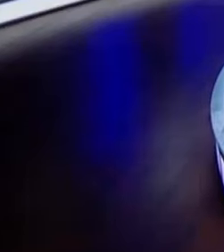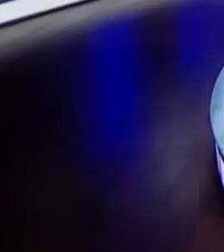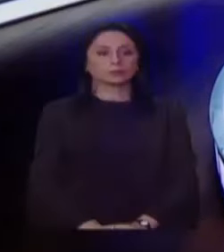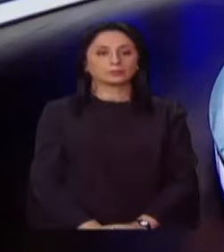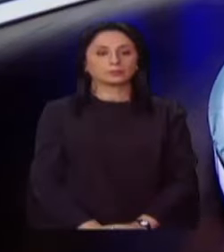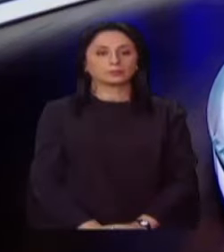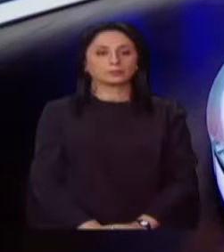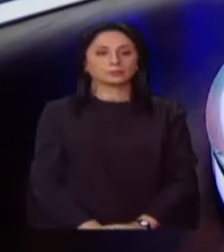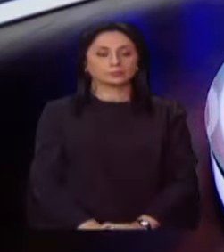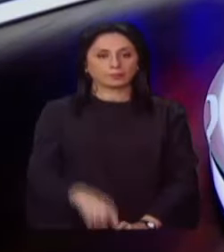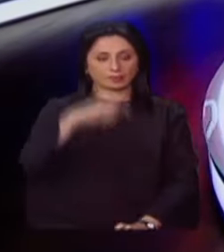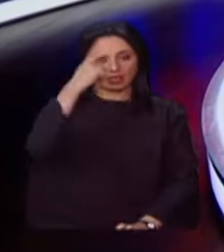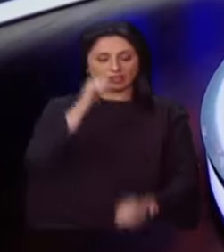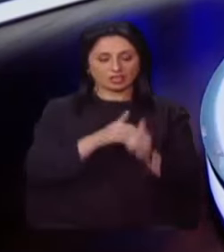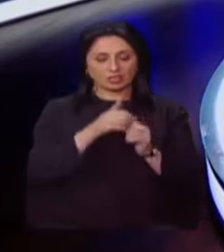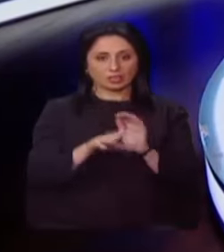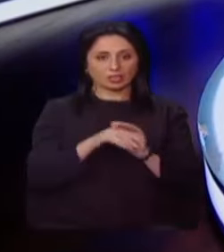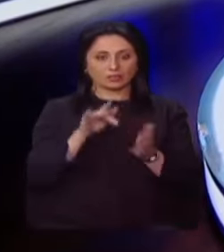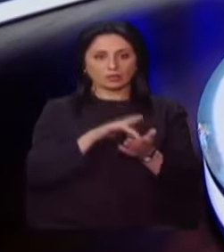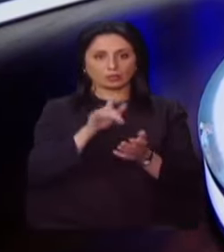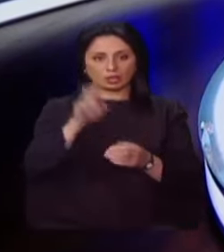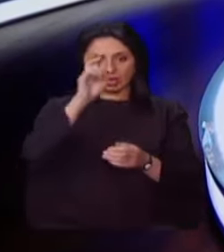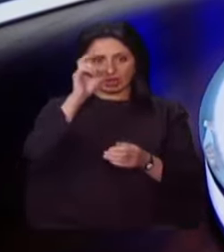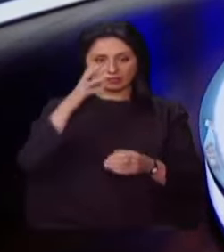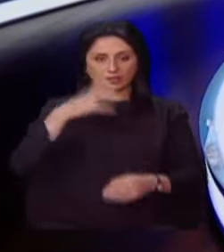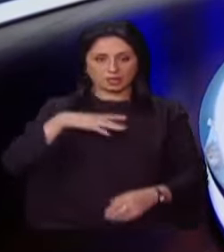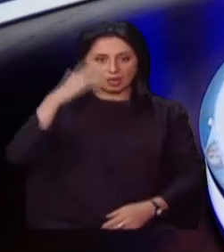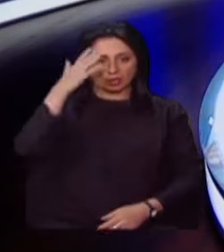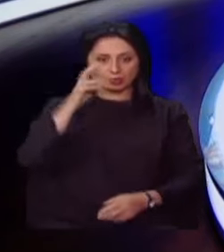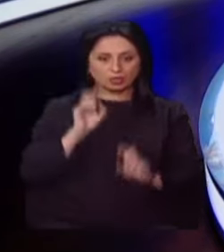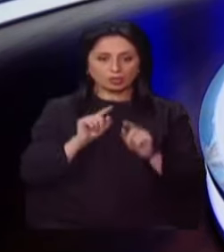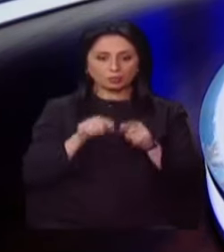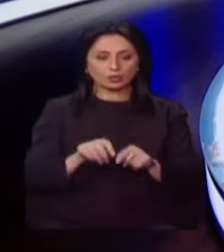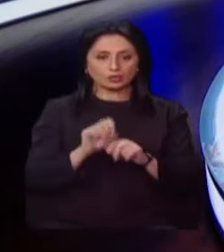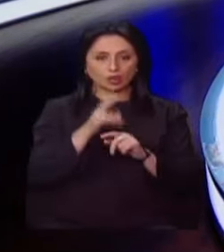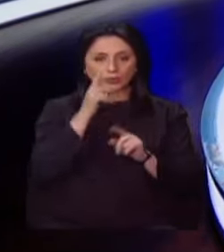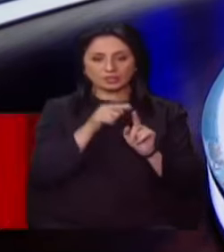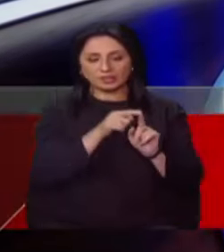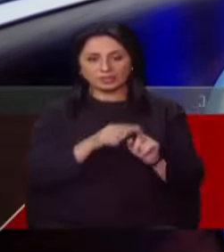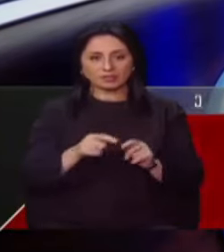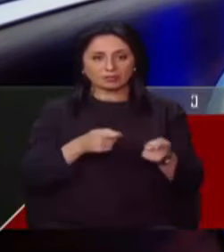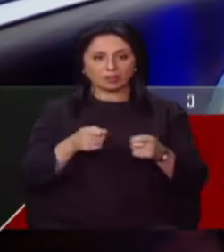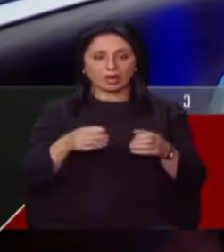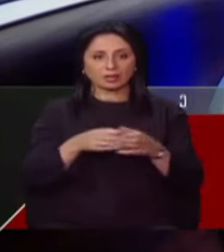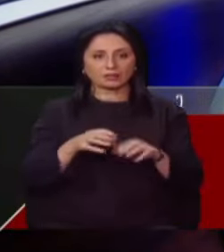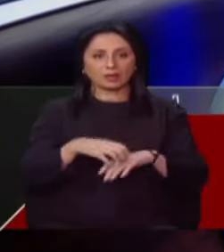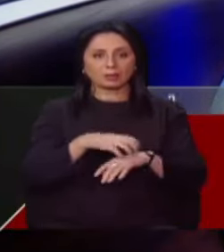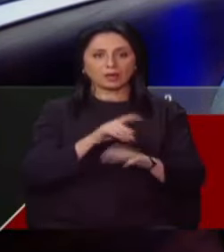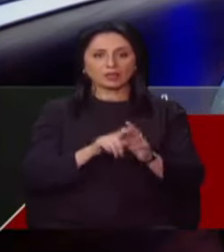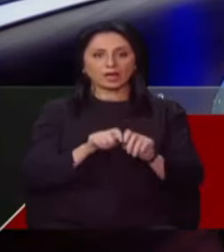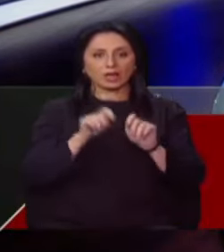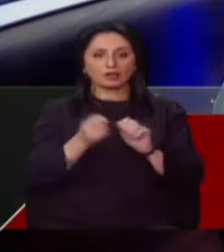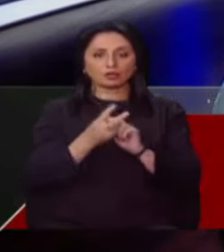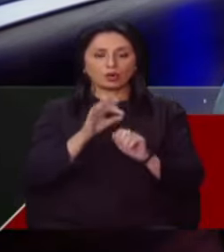ზინა ივანიშვილის წინასაარჩევნო მიმართვა მოსახლეობას ხელისუფლებაში ქართული ოცნების მოსვლიდან 12 წლის თავზე მმართველი პარტიის დამფუძნებელი